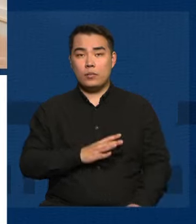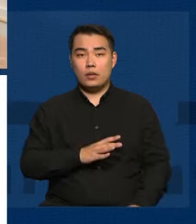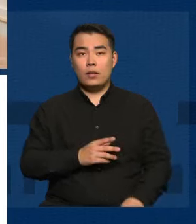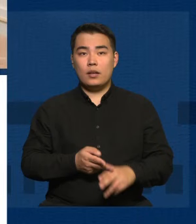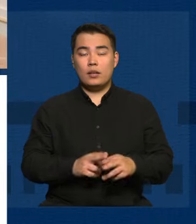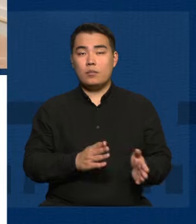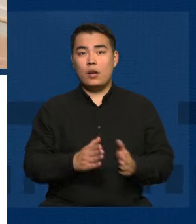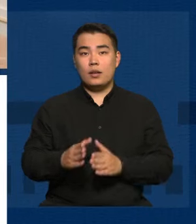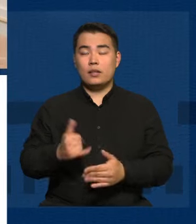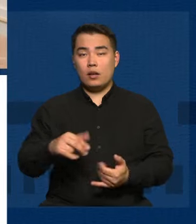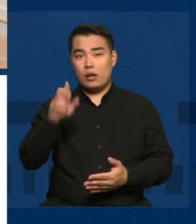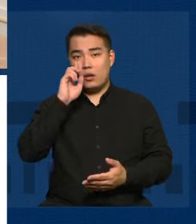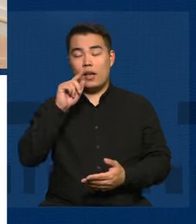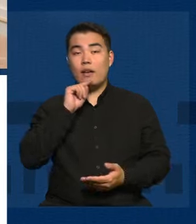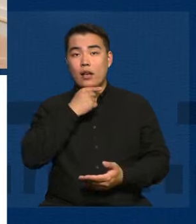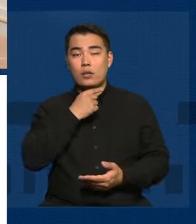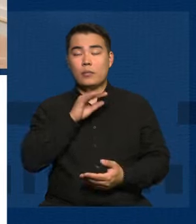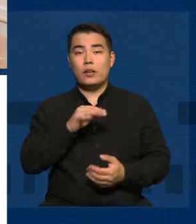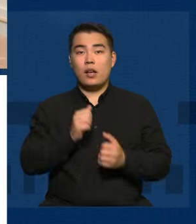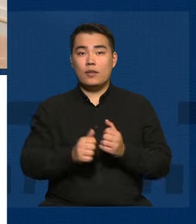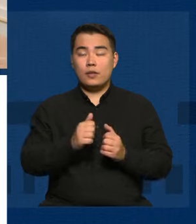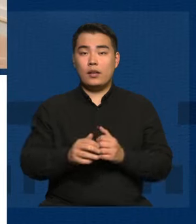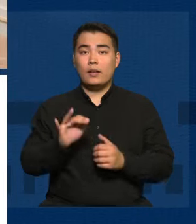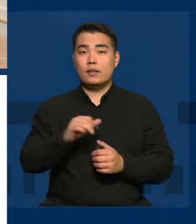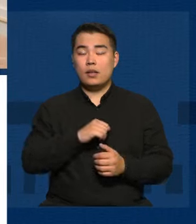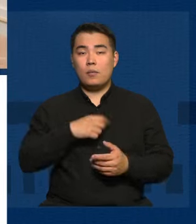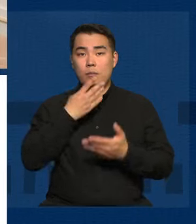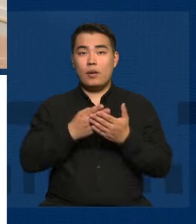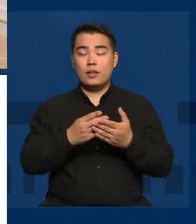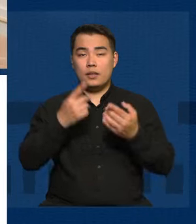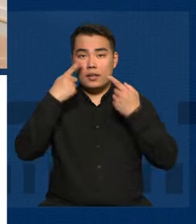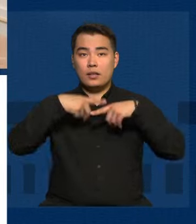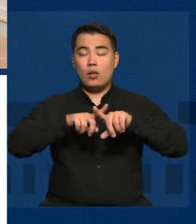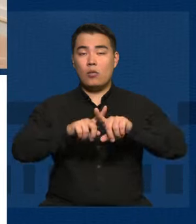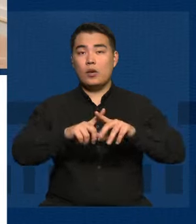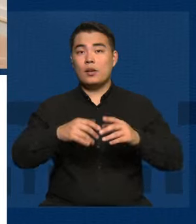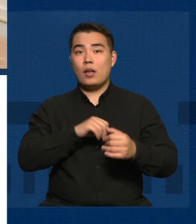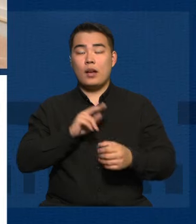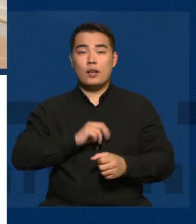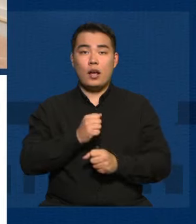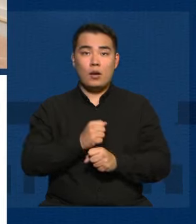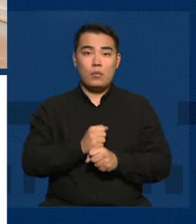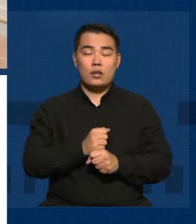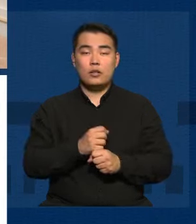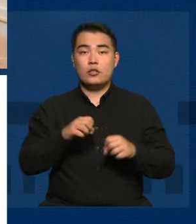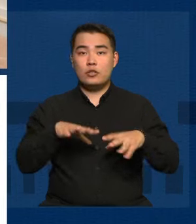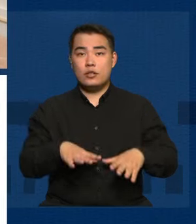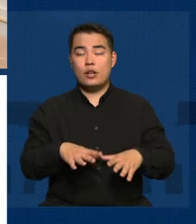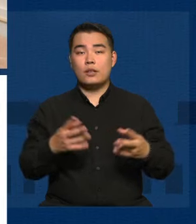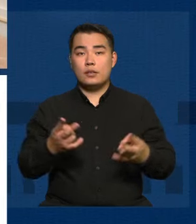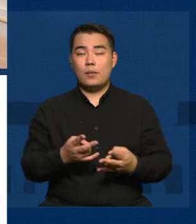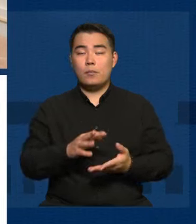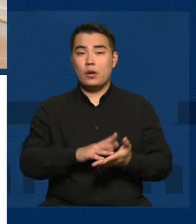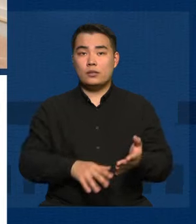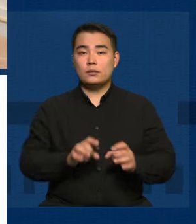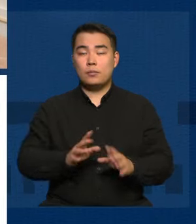ретте ел экономикасын әртараптандыру, ірі индустриалдық және инфрақұрылымдық жобаларды жүзеге асыру шараларын жалғастыруды